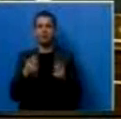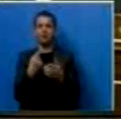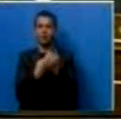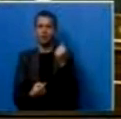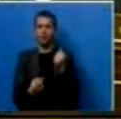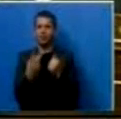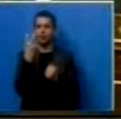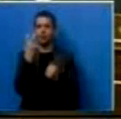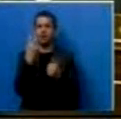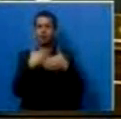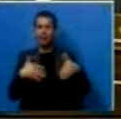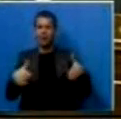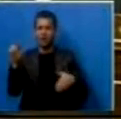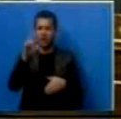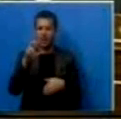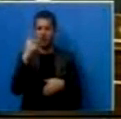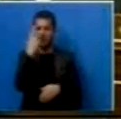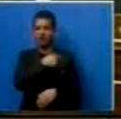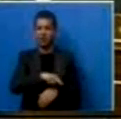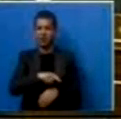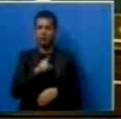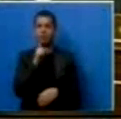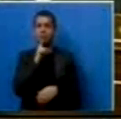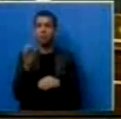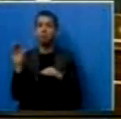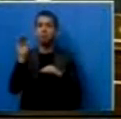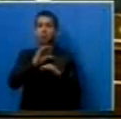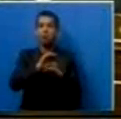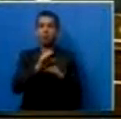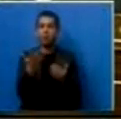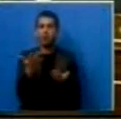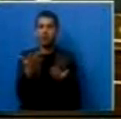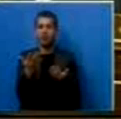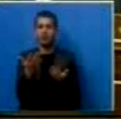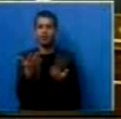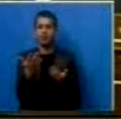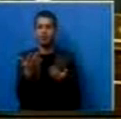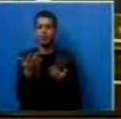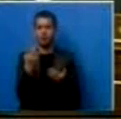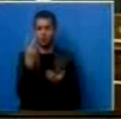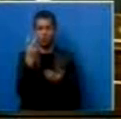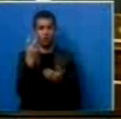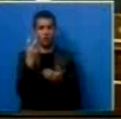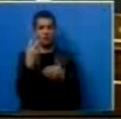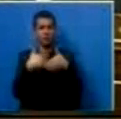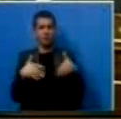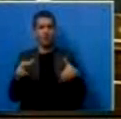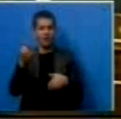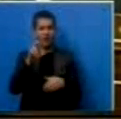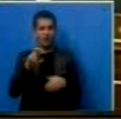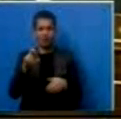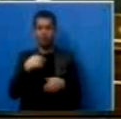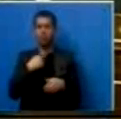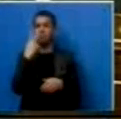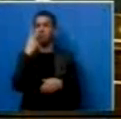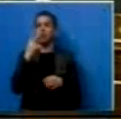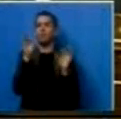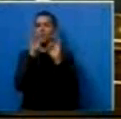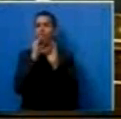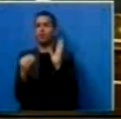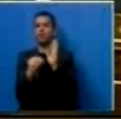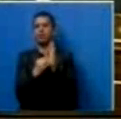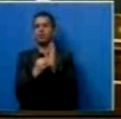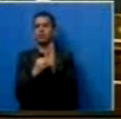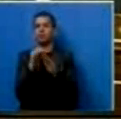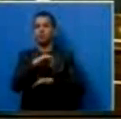milion euro në vit. Këto do të kompenzohen, po këtë 200 milion, apo më shumë se 200 milion euro, unë nuk e gjeta në